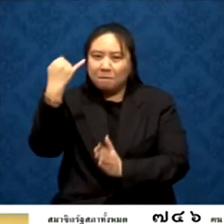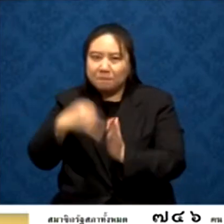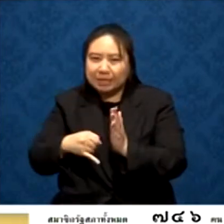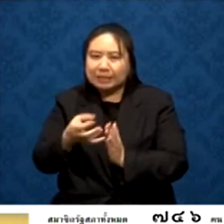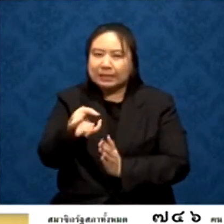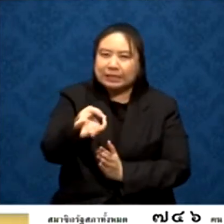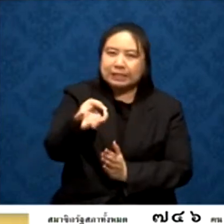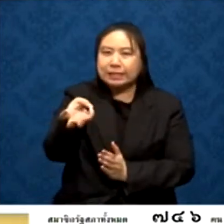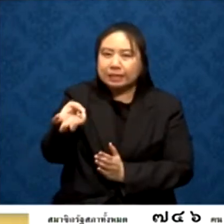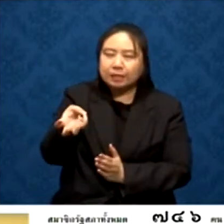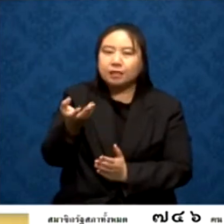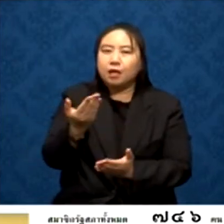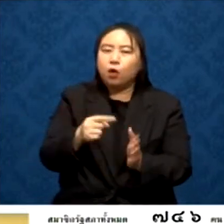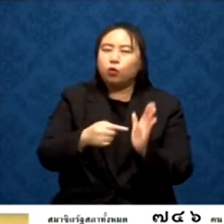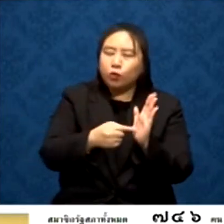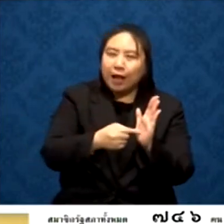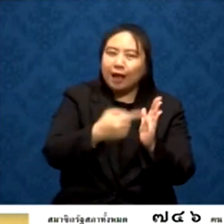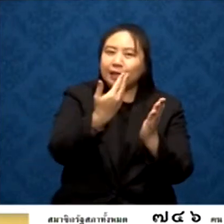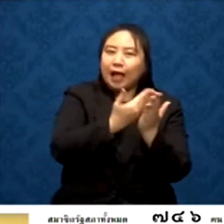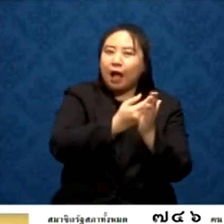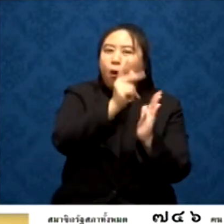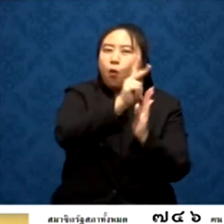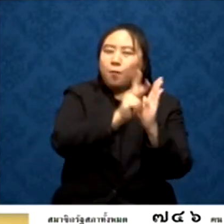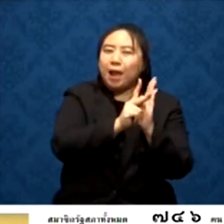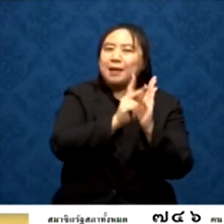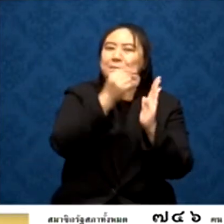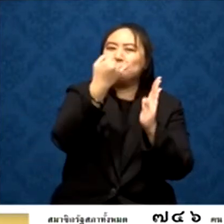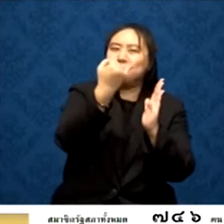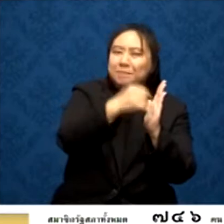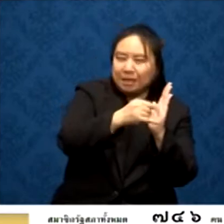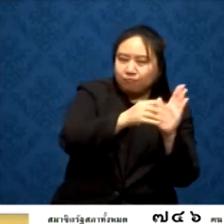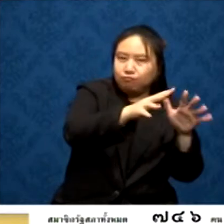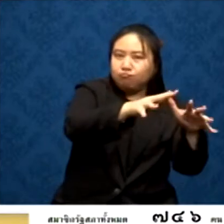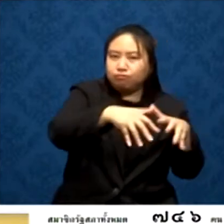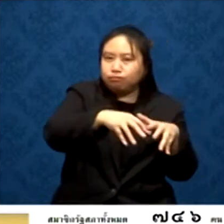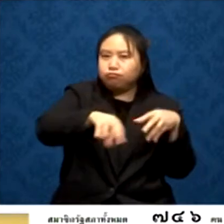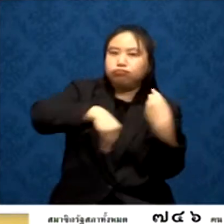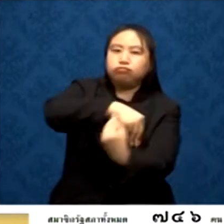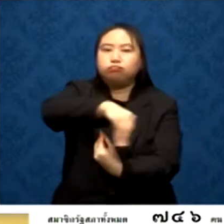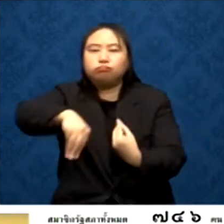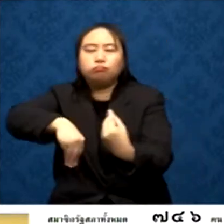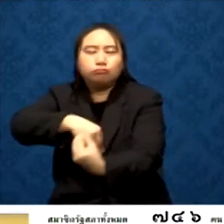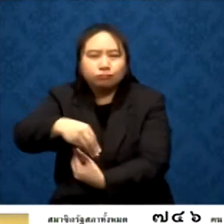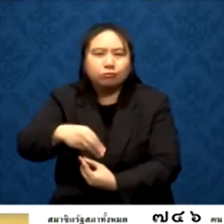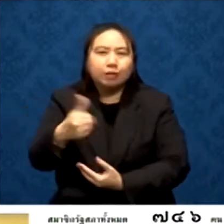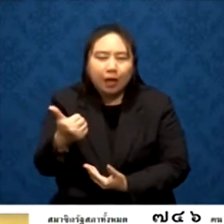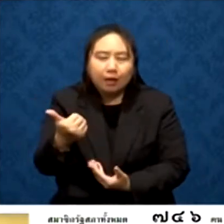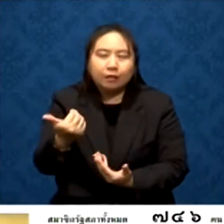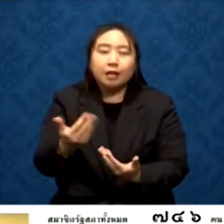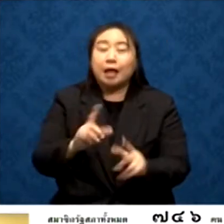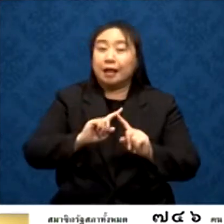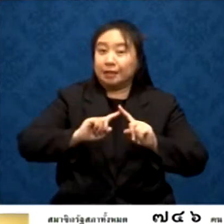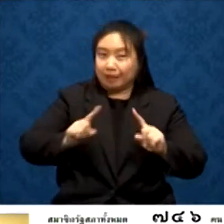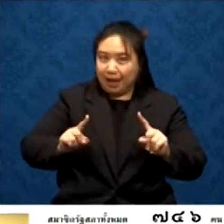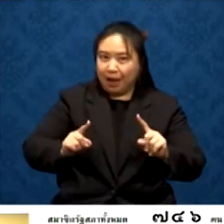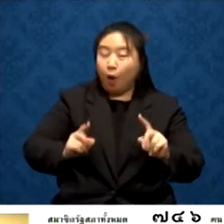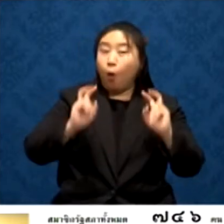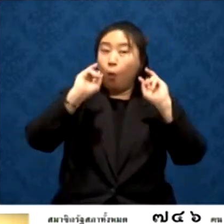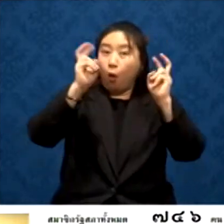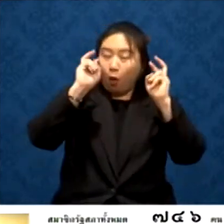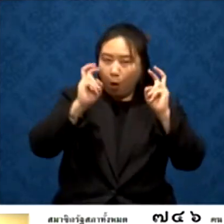เงินหรืออาชญากรรมข้ามชาติแต่ข้อหาสำคัญอย่างสมคบค้ายากลับไม่ถูกแ